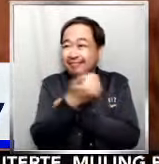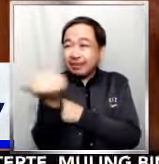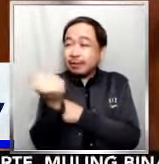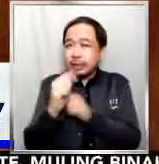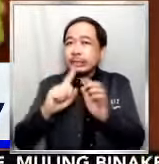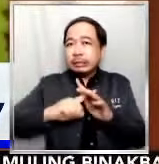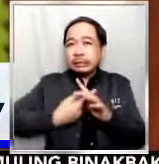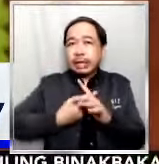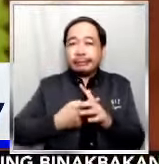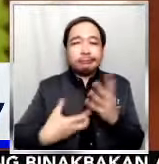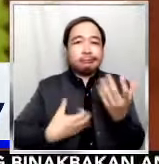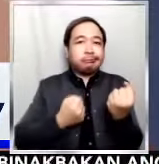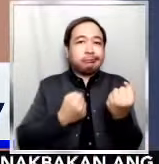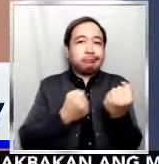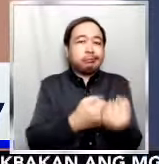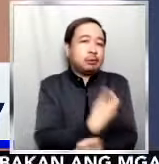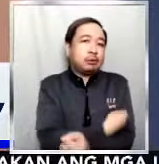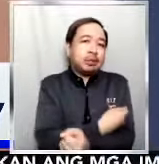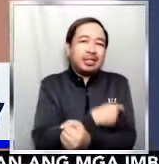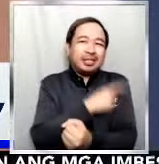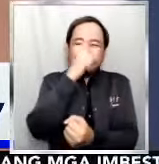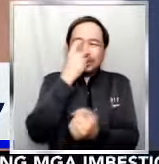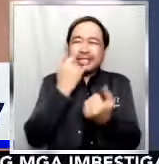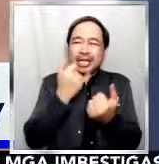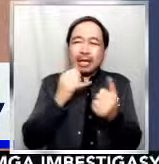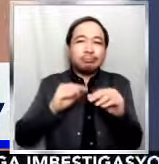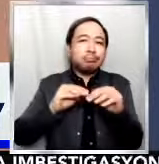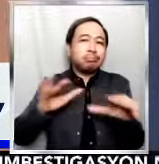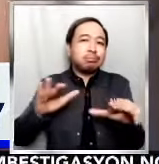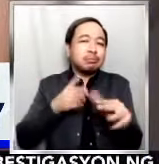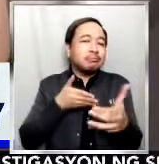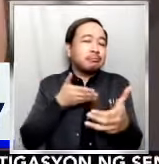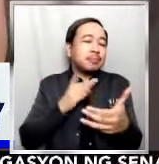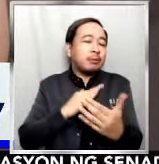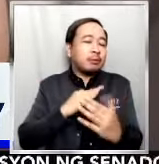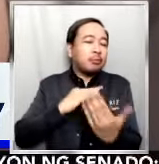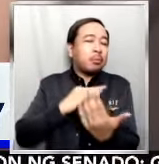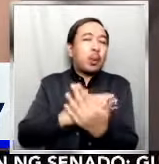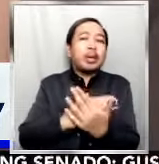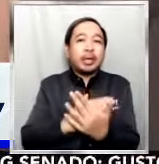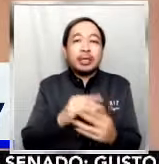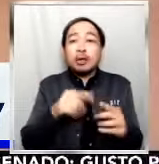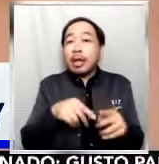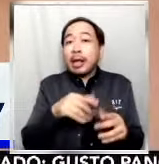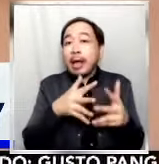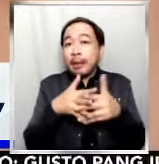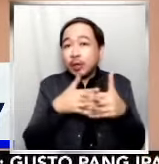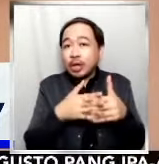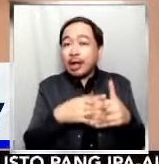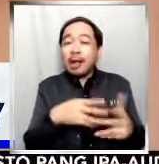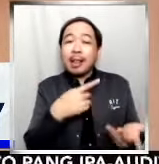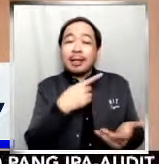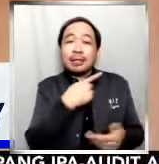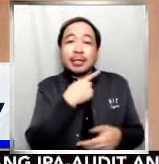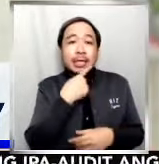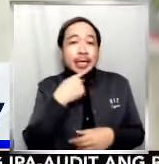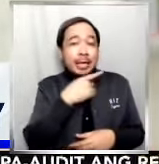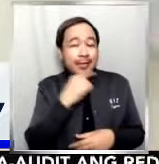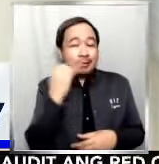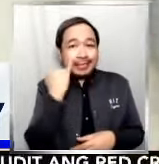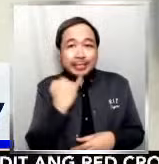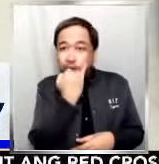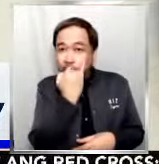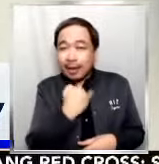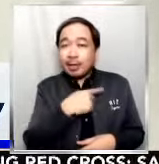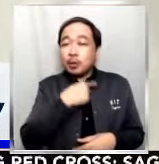mas nakakahawang Delta variant. Kabilang ang Amerika, Israel, Russia, Dominican Republic, Hungary, Cambodia, France